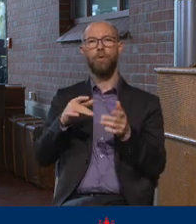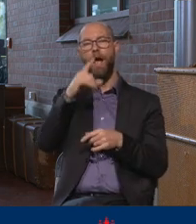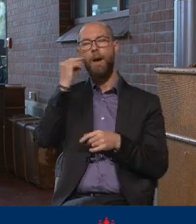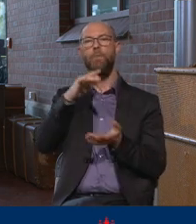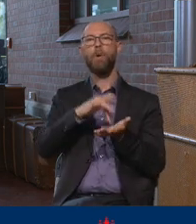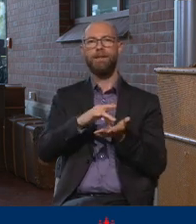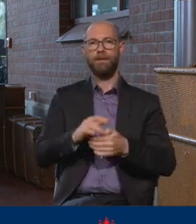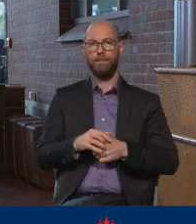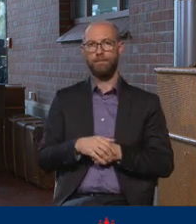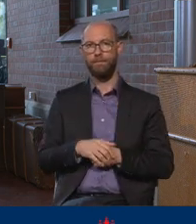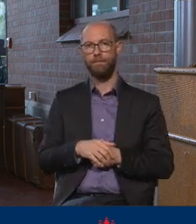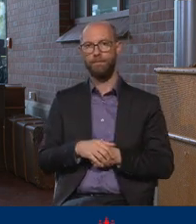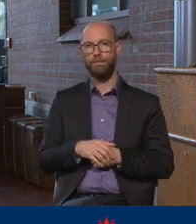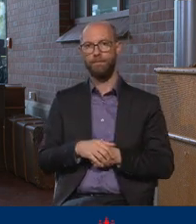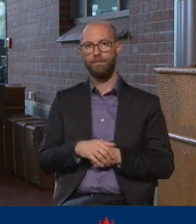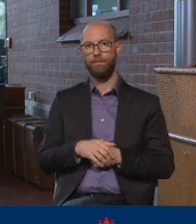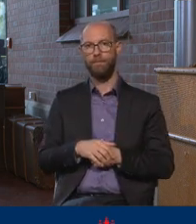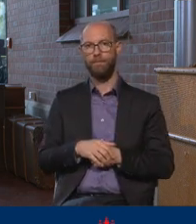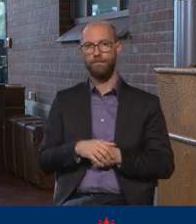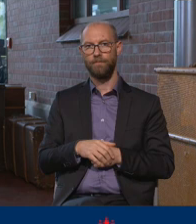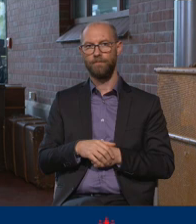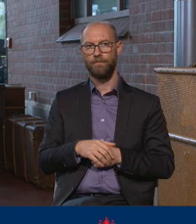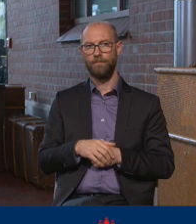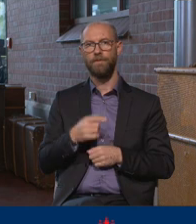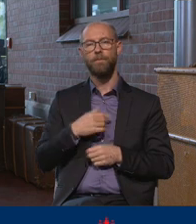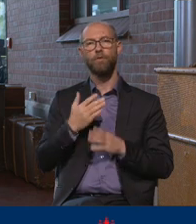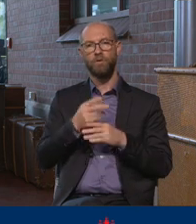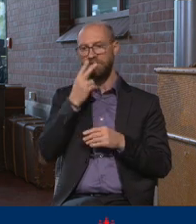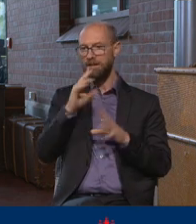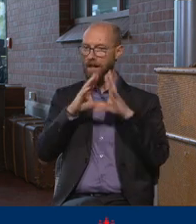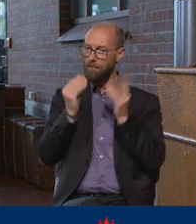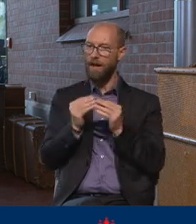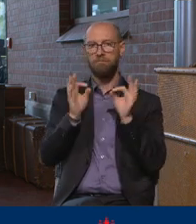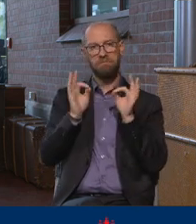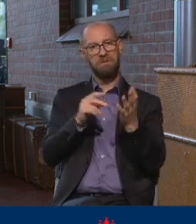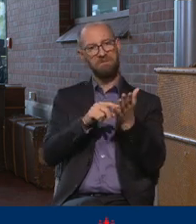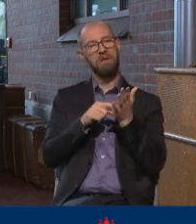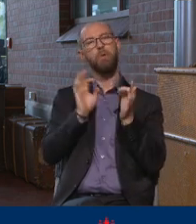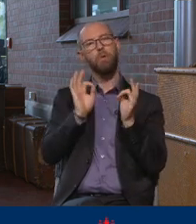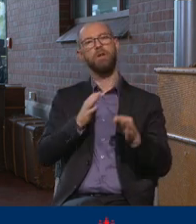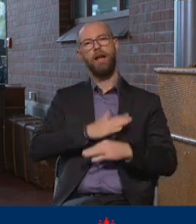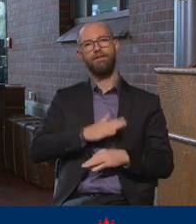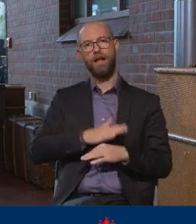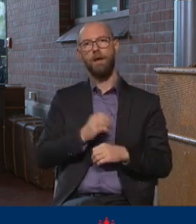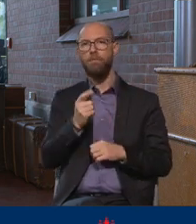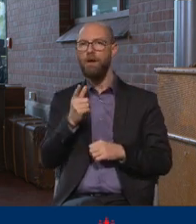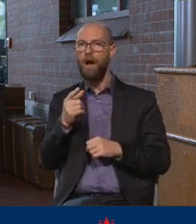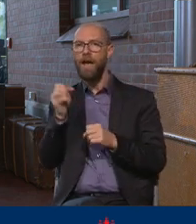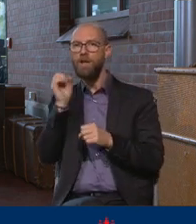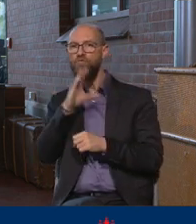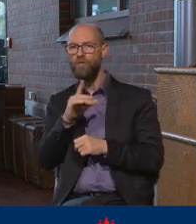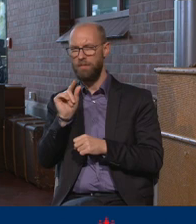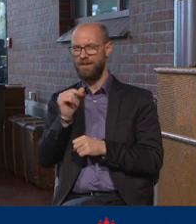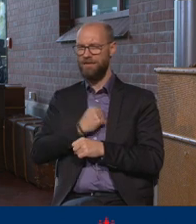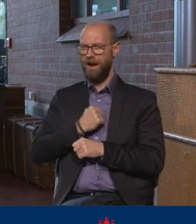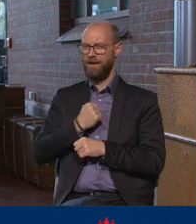ich mir haben manche dinge die ich heute gesehen habe ganz gut gefallen aber ich habe auch immer ein paar dinge angst er sich habe angst